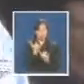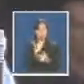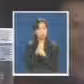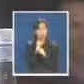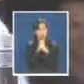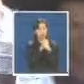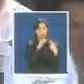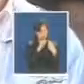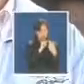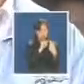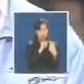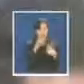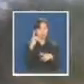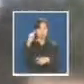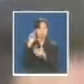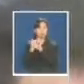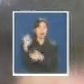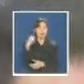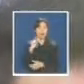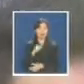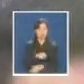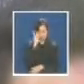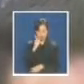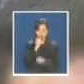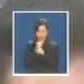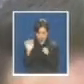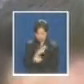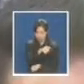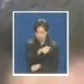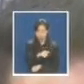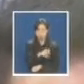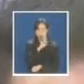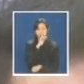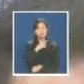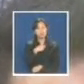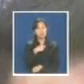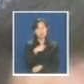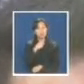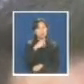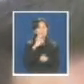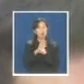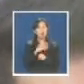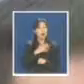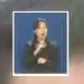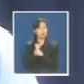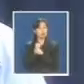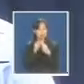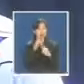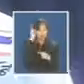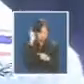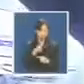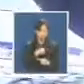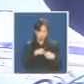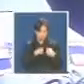างเดียวว่าต้องทำให้เต็มที่เพราะไหนๆไม่ยอมเลิกแล้วเนี่ยถ้าไม่ทำหน้าที่ด้วยนี่ก็ไม่มีเหตุผลนะครับ